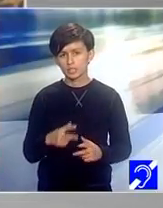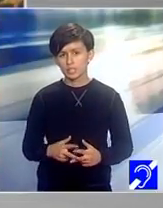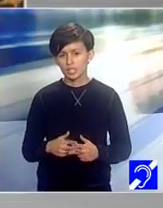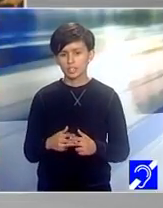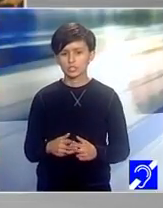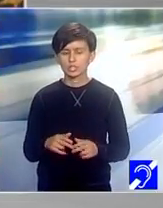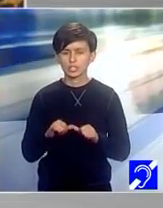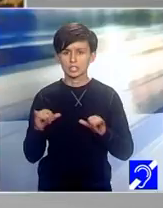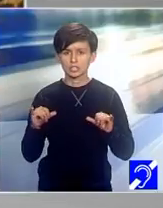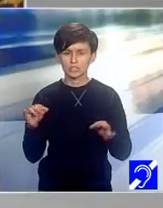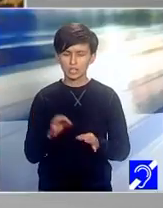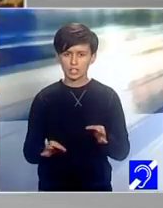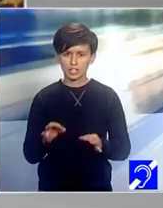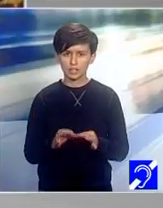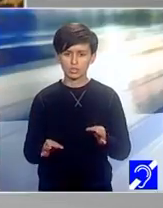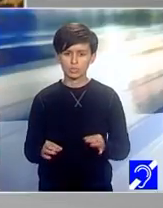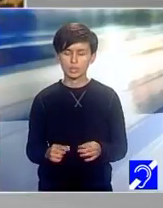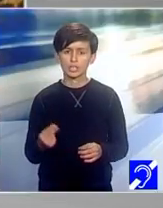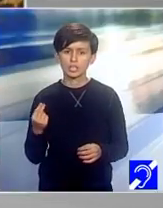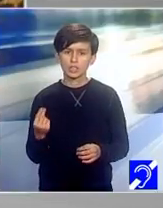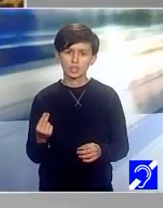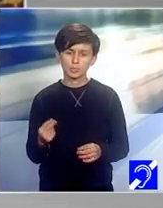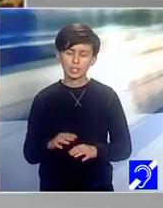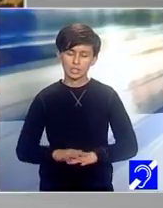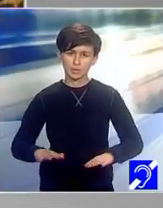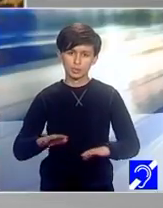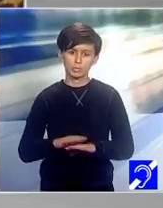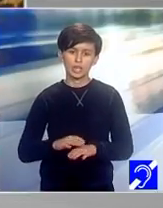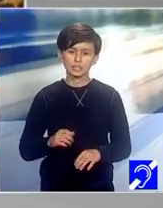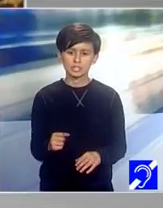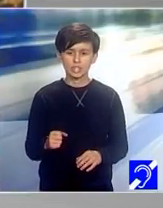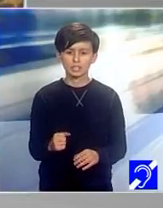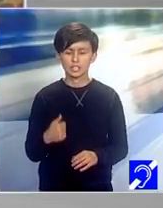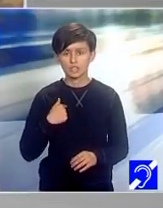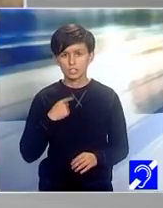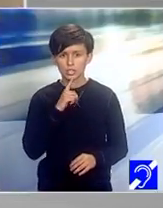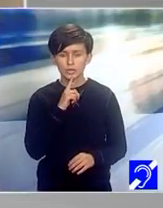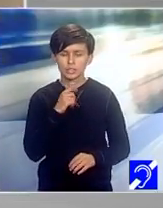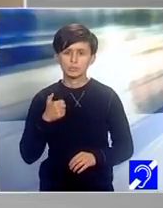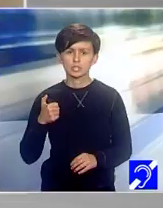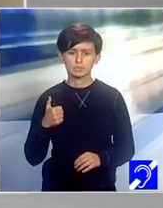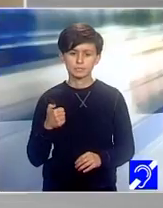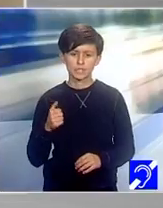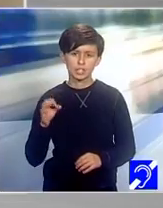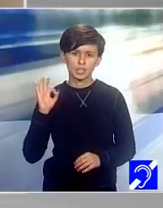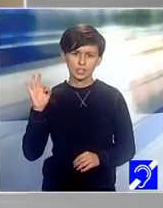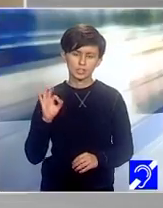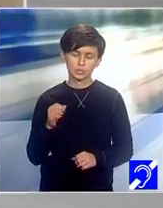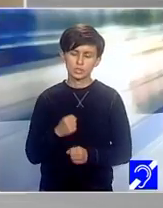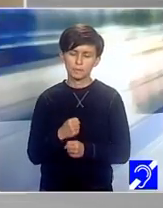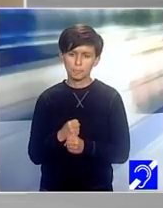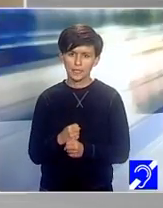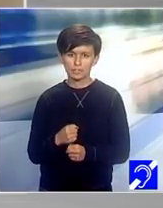crească bunăstarea populației din mediul rural și de aceea numesc eu 100% Made in Cluj o inițiativă, pentru că